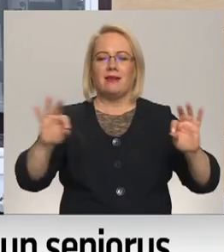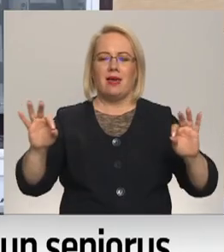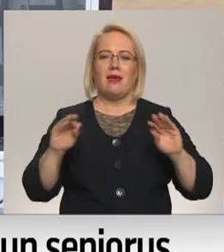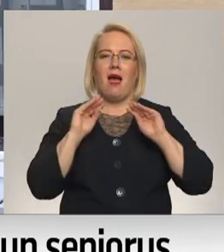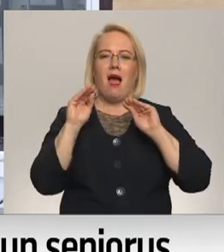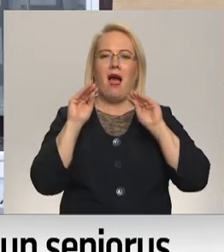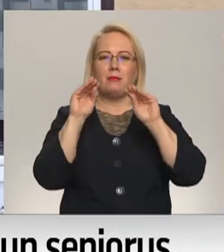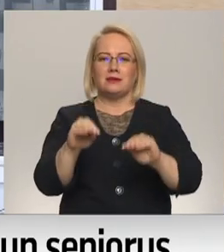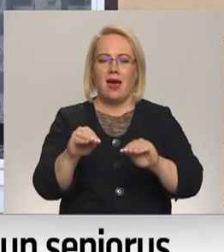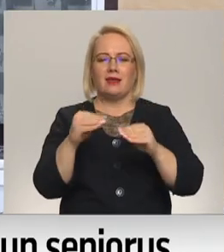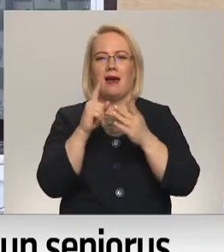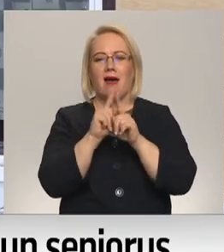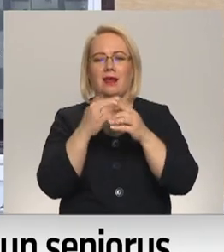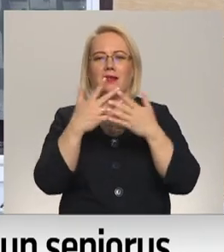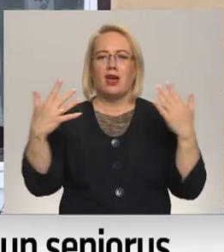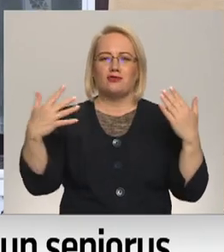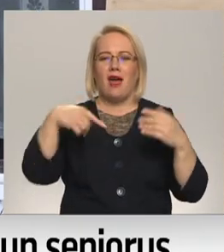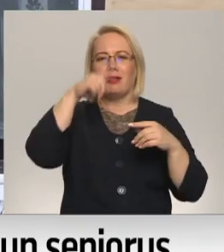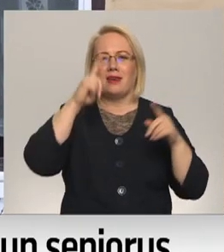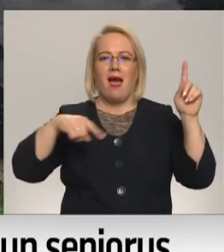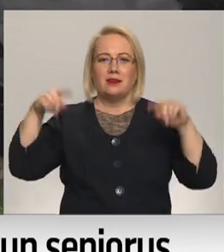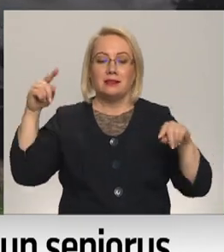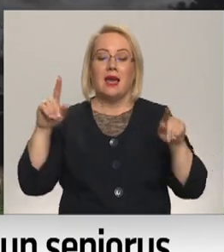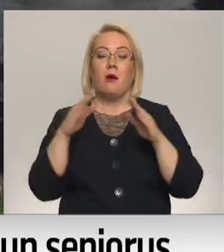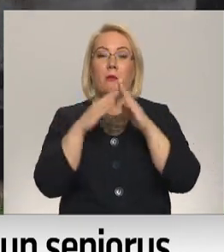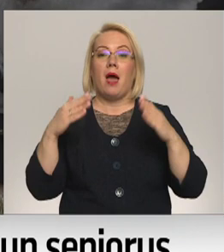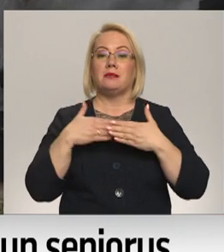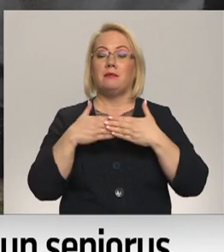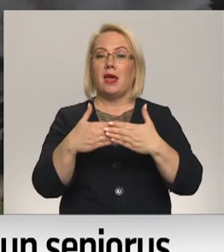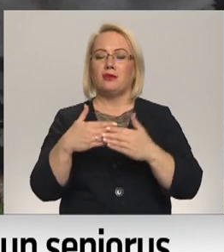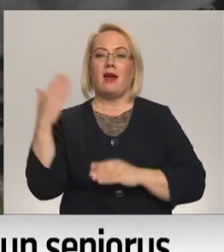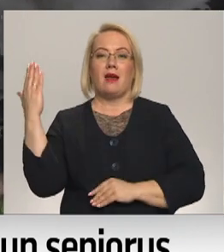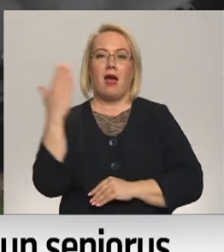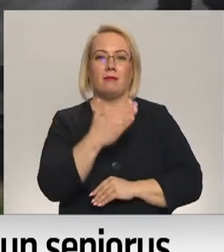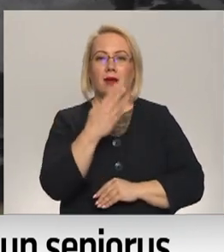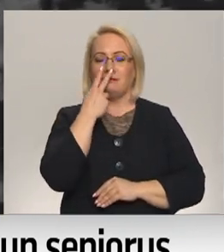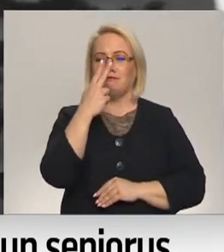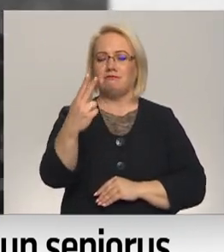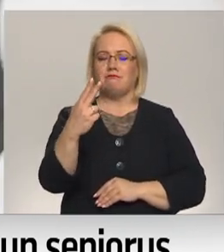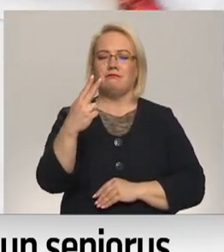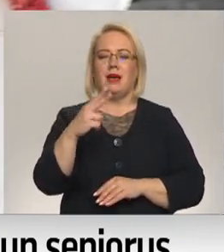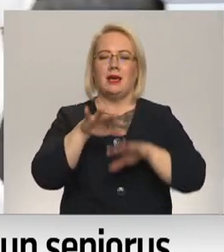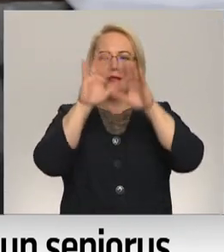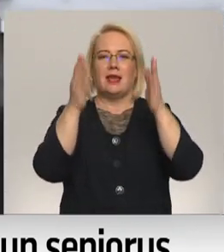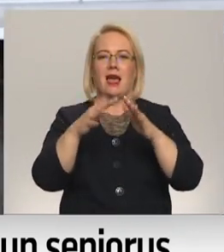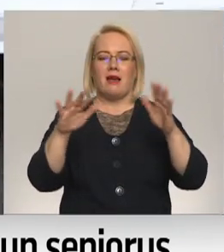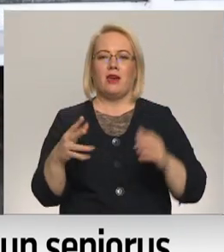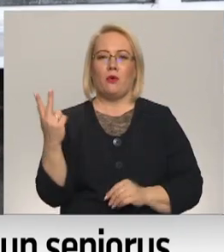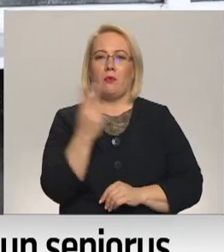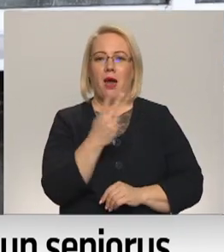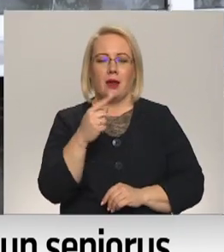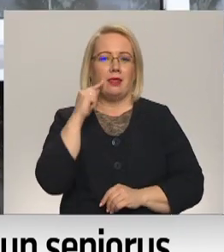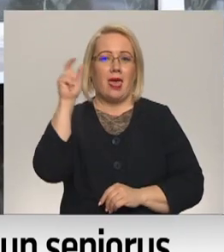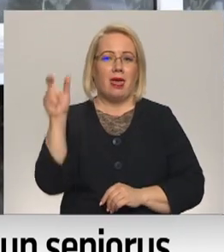apstādījumus, gan veido dažādus rakstus, bet mājas priekšā garām braucējos nolūkojas sniega vīru pāris. Tēti Suldi